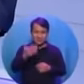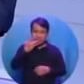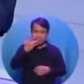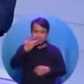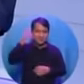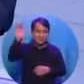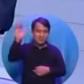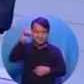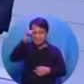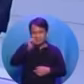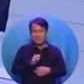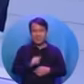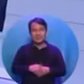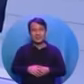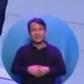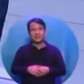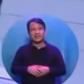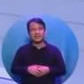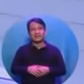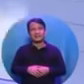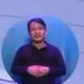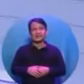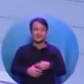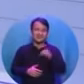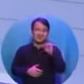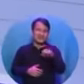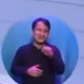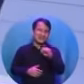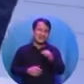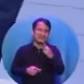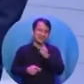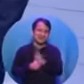sasarap! Pasensya na po. Yes!